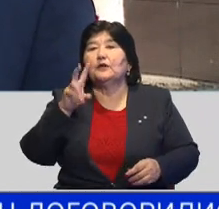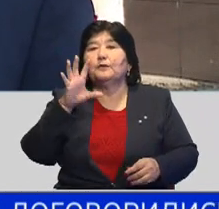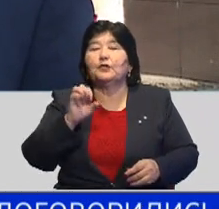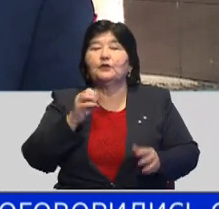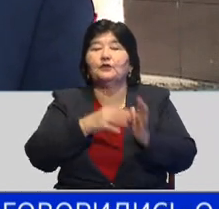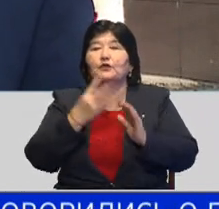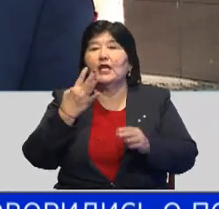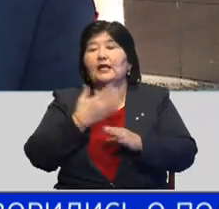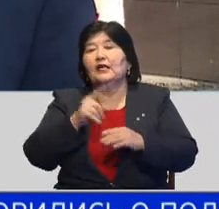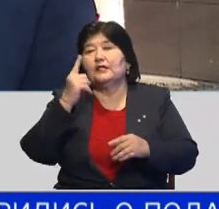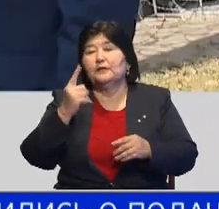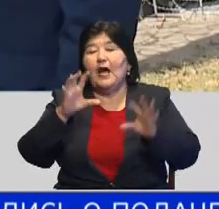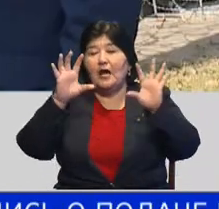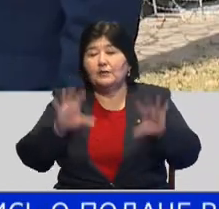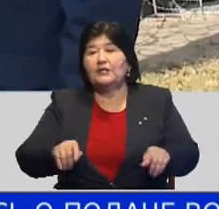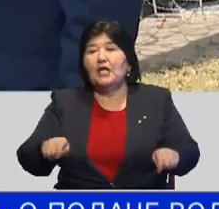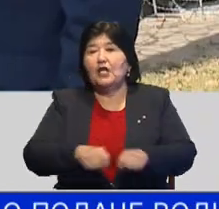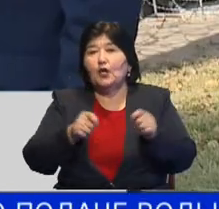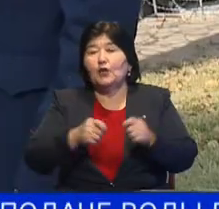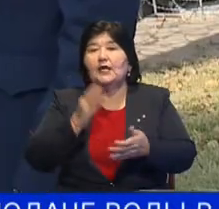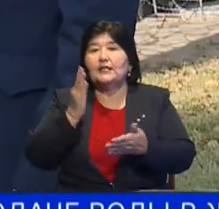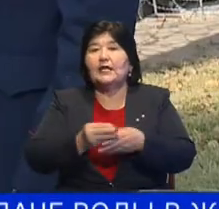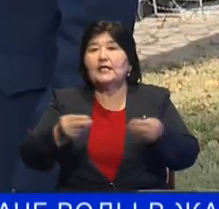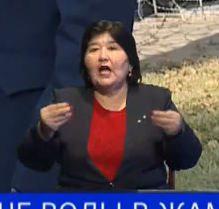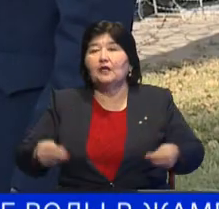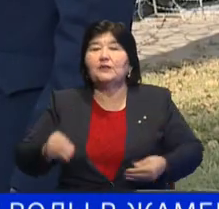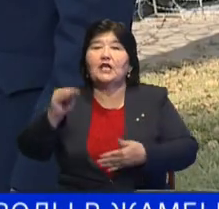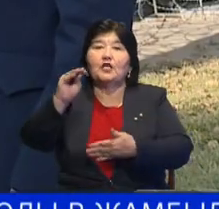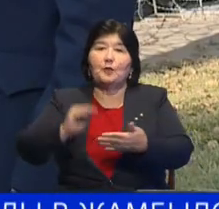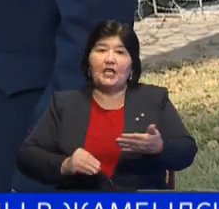594, часть 1 Кодекса об административных нарушениях. Составлены административные протоколы.